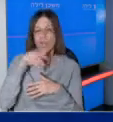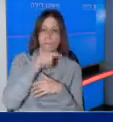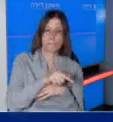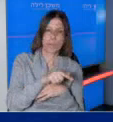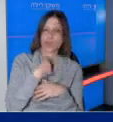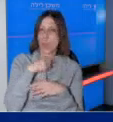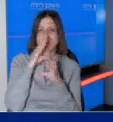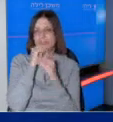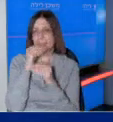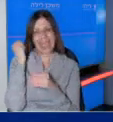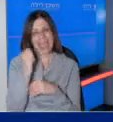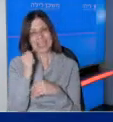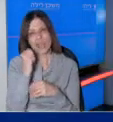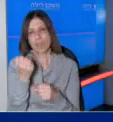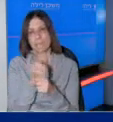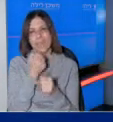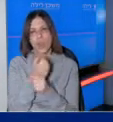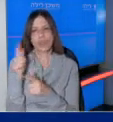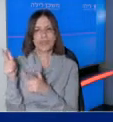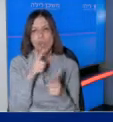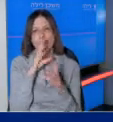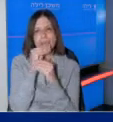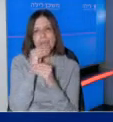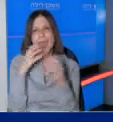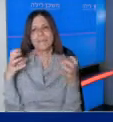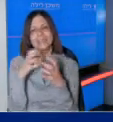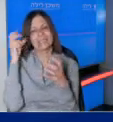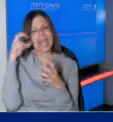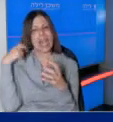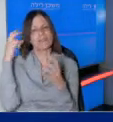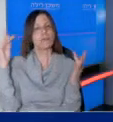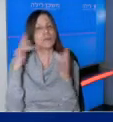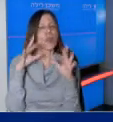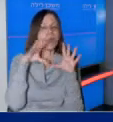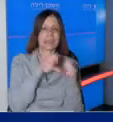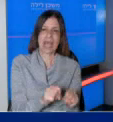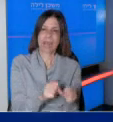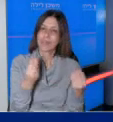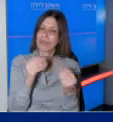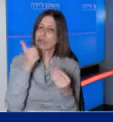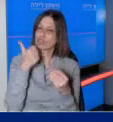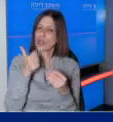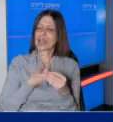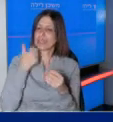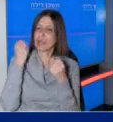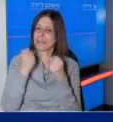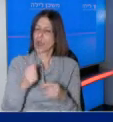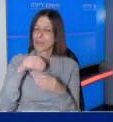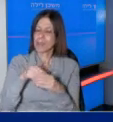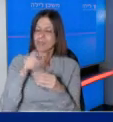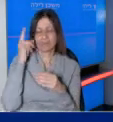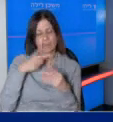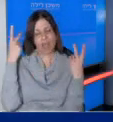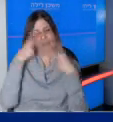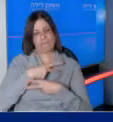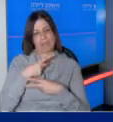אני לא מדבר על רציחות, על פעילות טרור, אני מדבר על המגזר הערבי מול המתנחלים. אז קודם כל, השר לביטחון פנים צריך להתעורר, כי עד